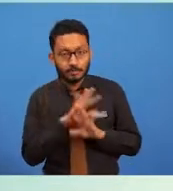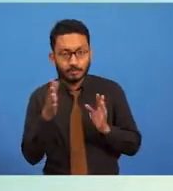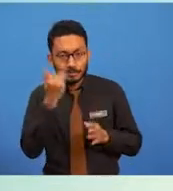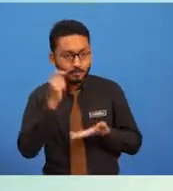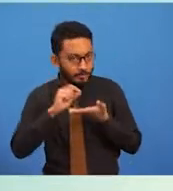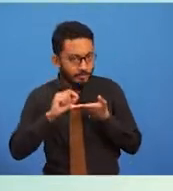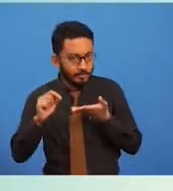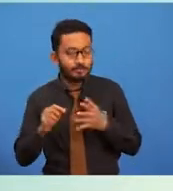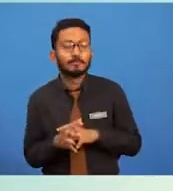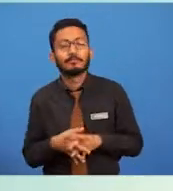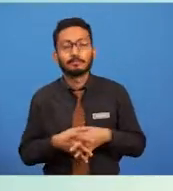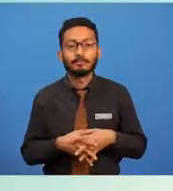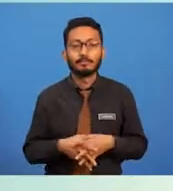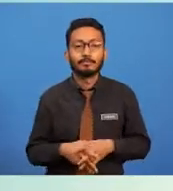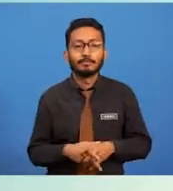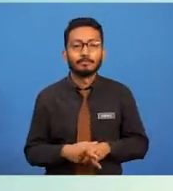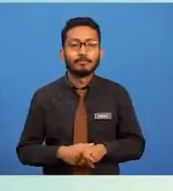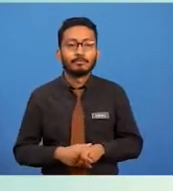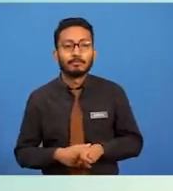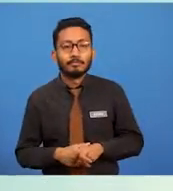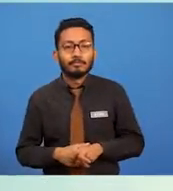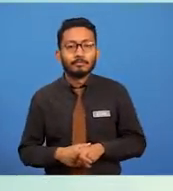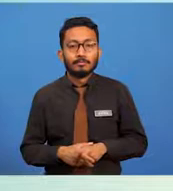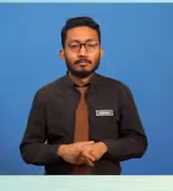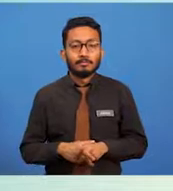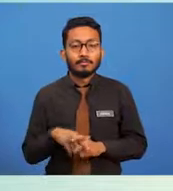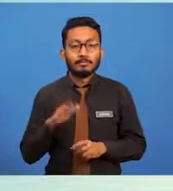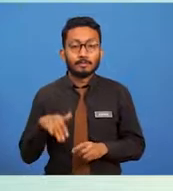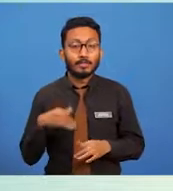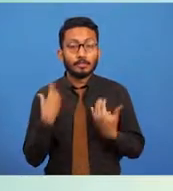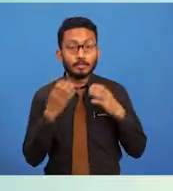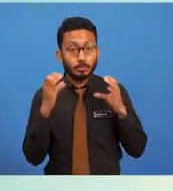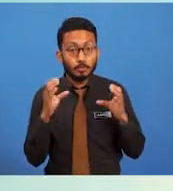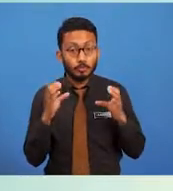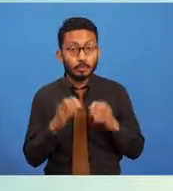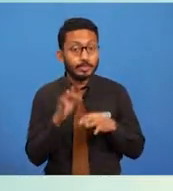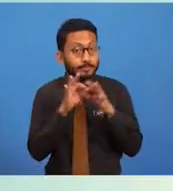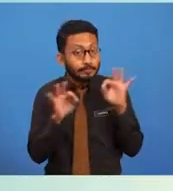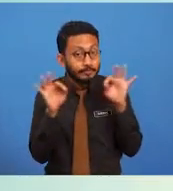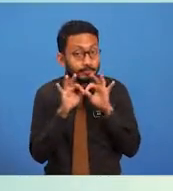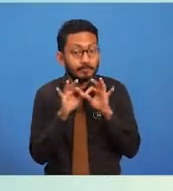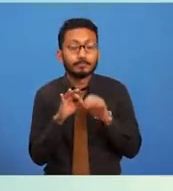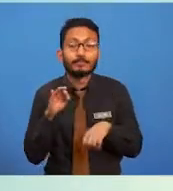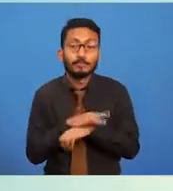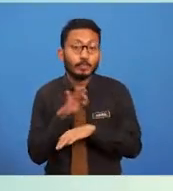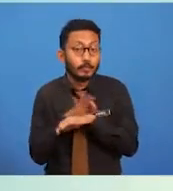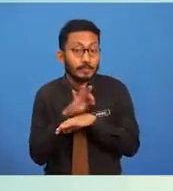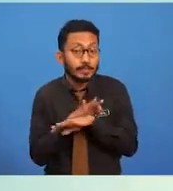Sebelum cikgu ceritakan tentang peranan air dalam menunjukkan keasidan dan kealkalian, cikgu nak tanya.